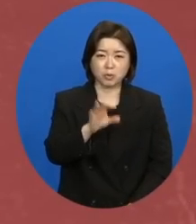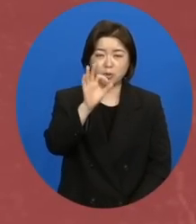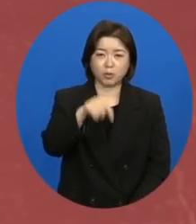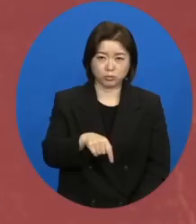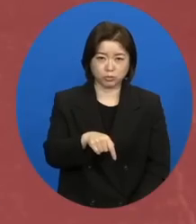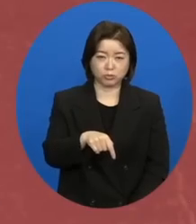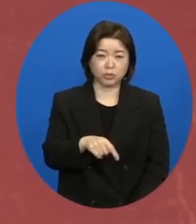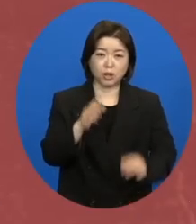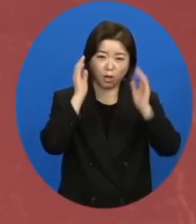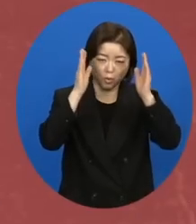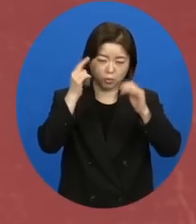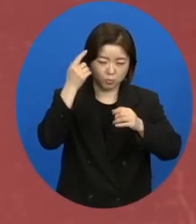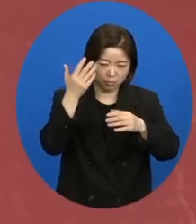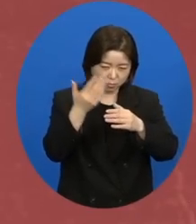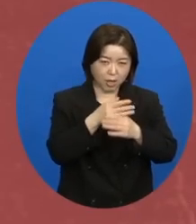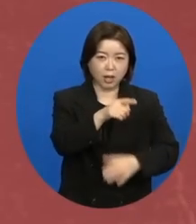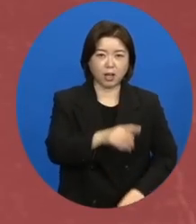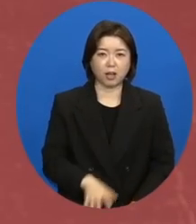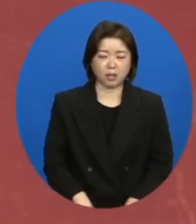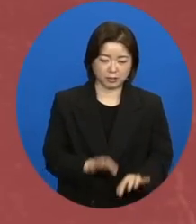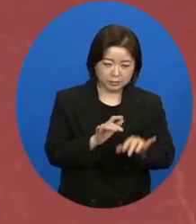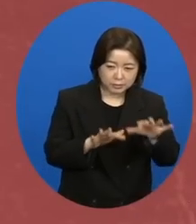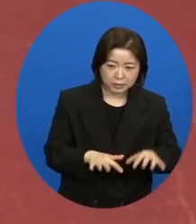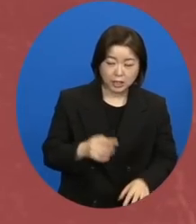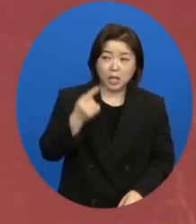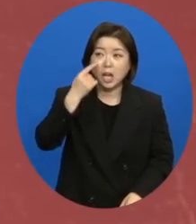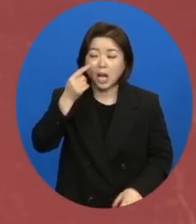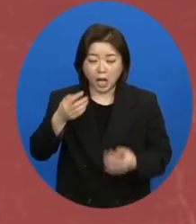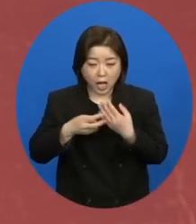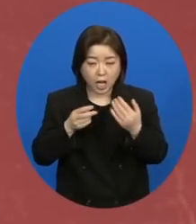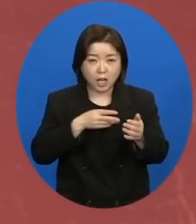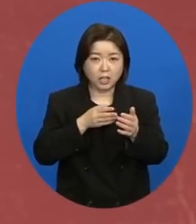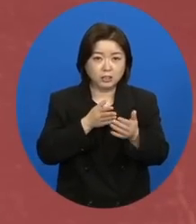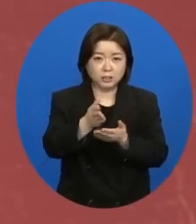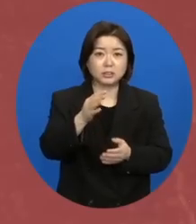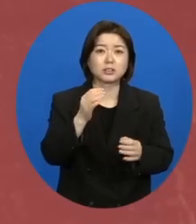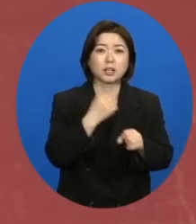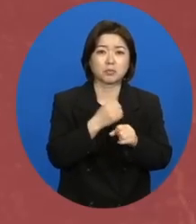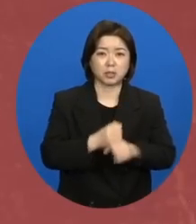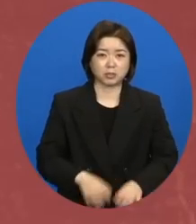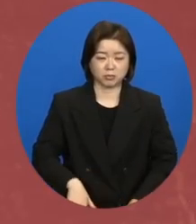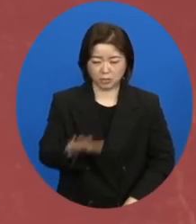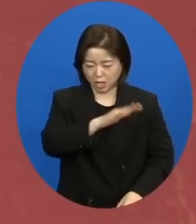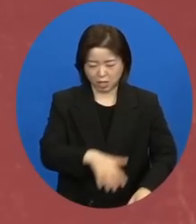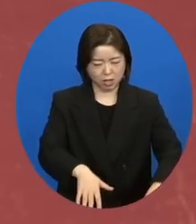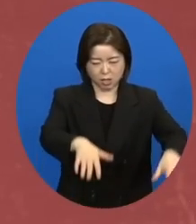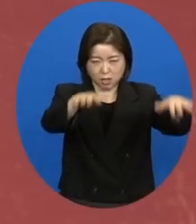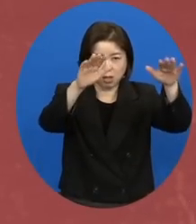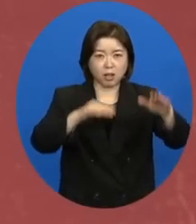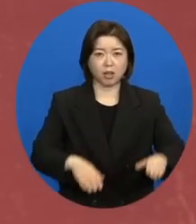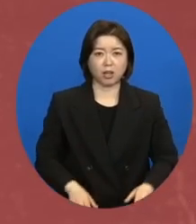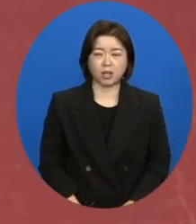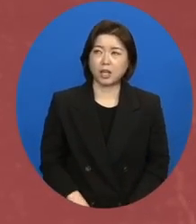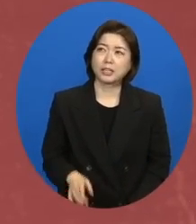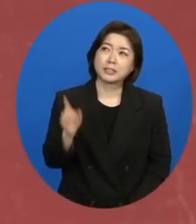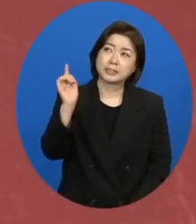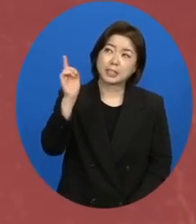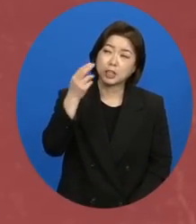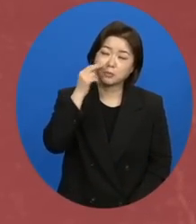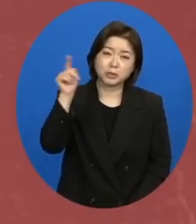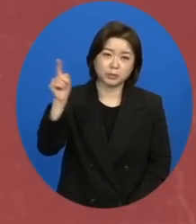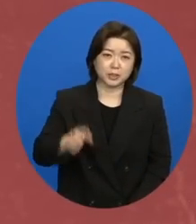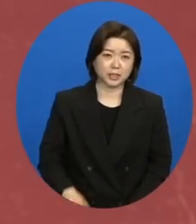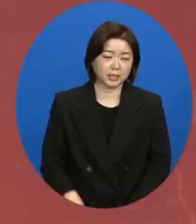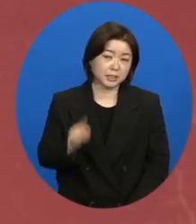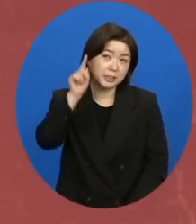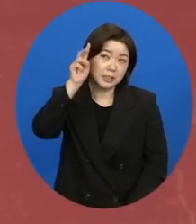시켜주고, 다 타자기에 만들고, 안과의사 만들고, 다 길러냈어요. 그놈의 에미나의 새끼들.